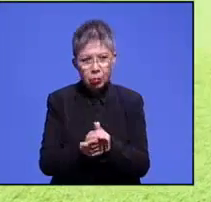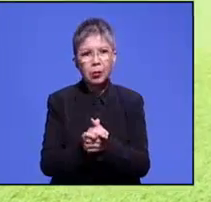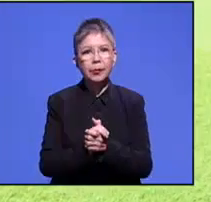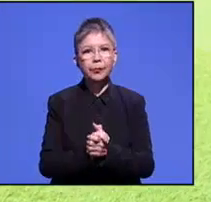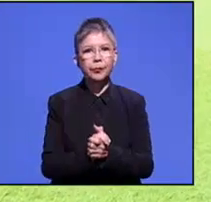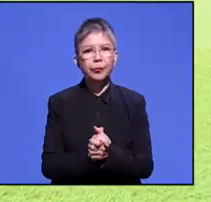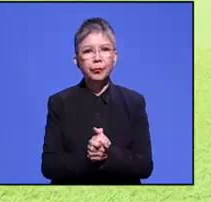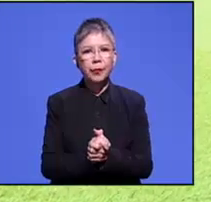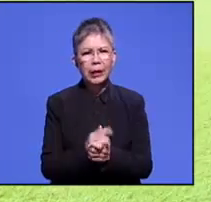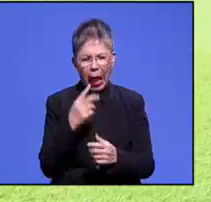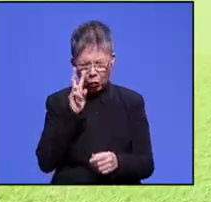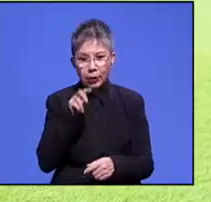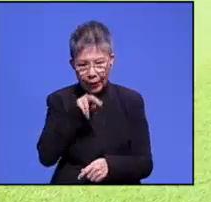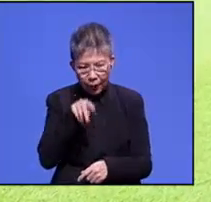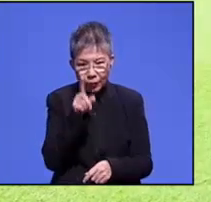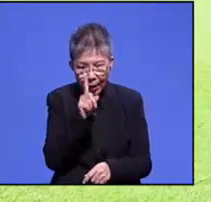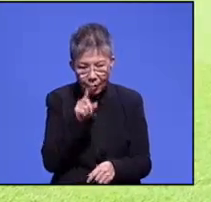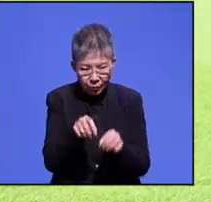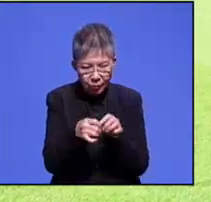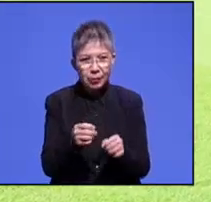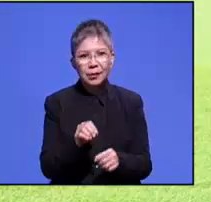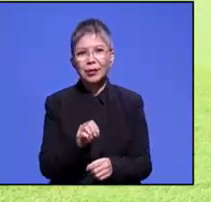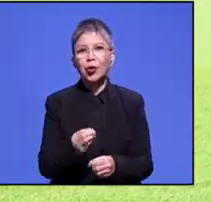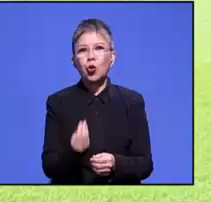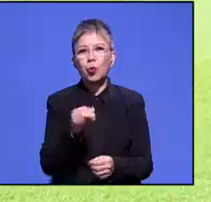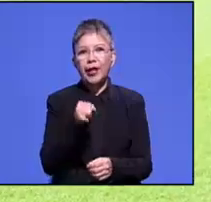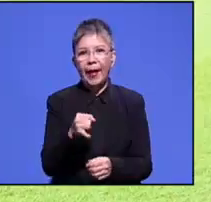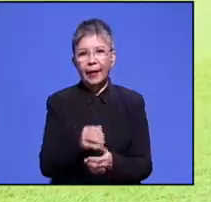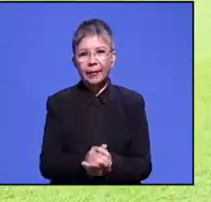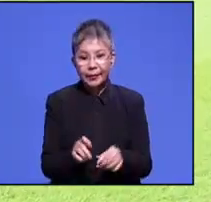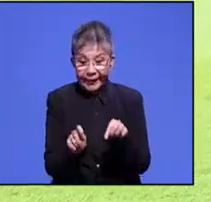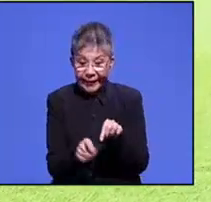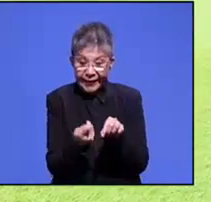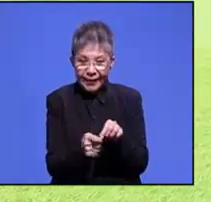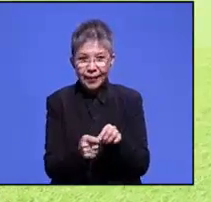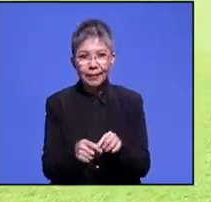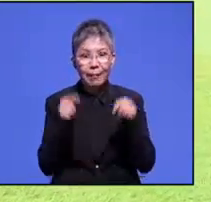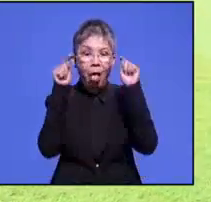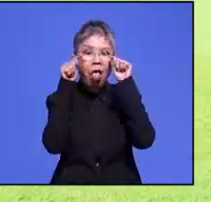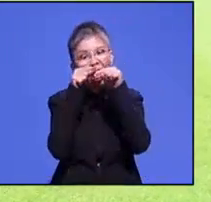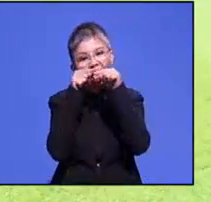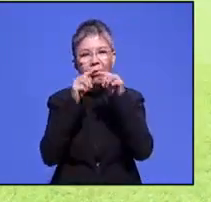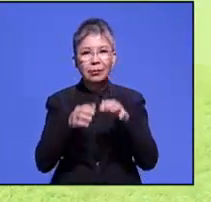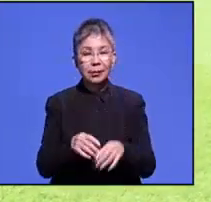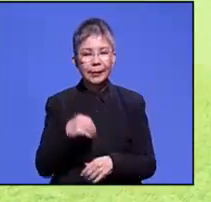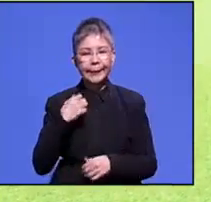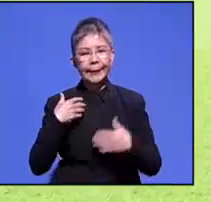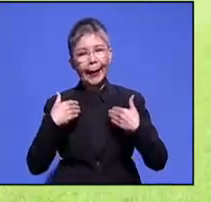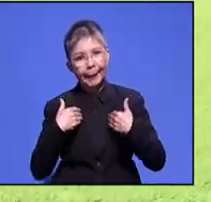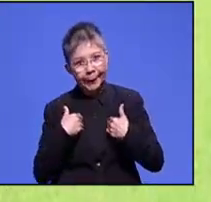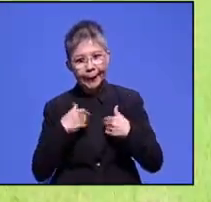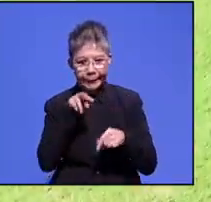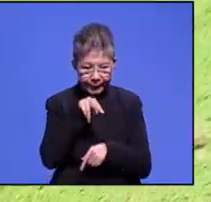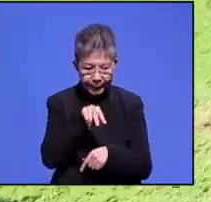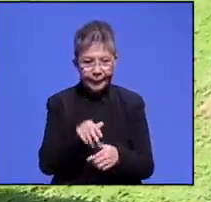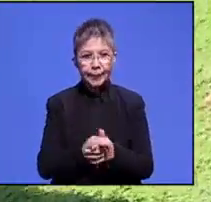70 m harus ke hari ini 11 Hai itu helm mata nih tetap tolol